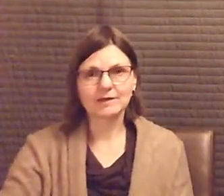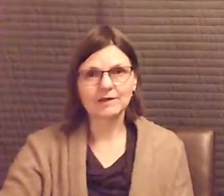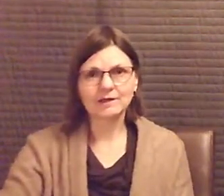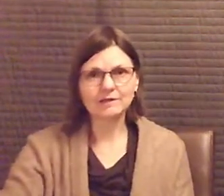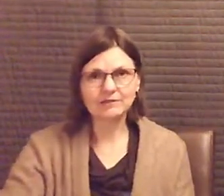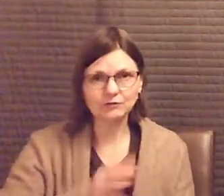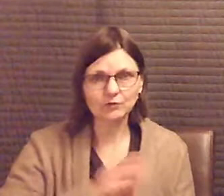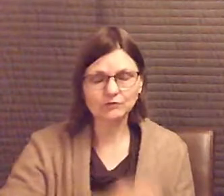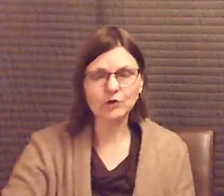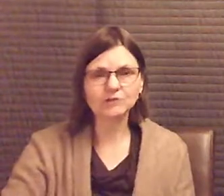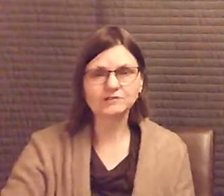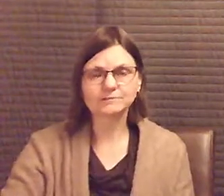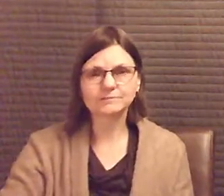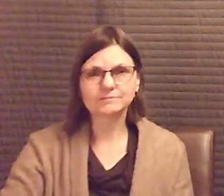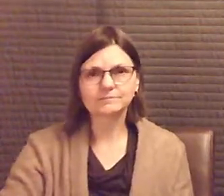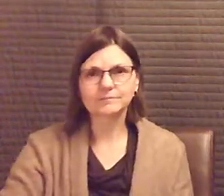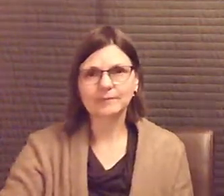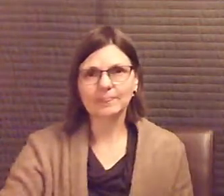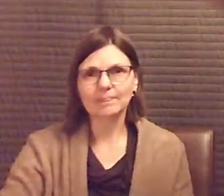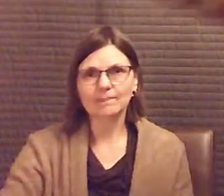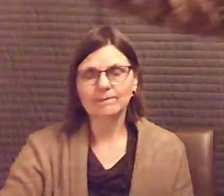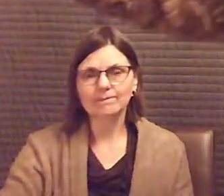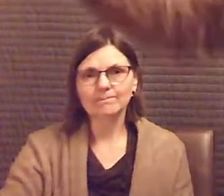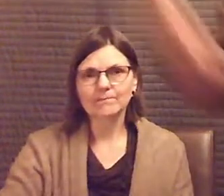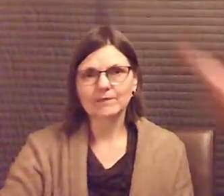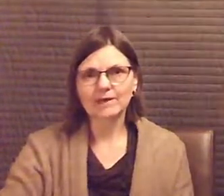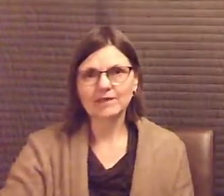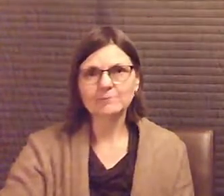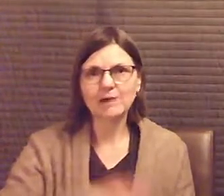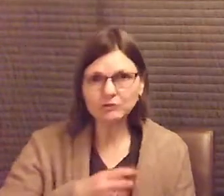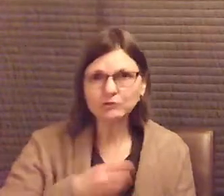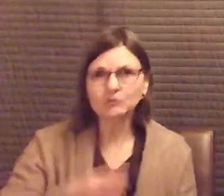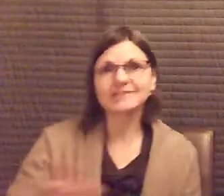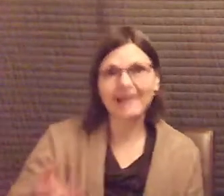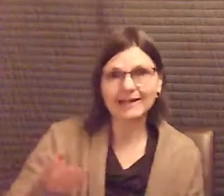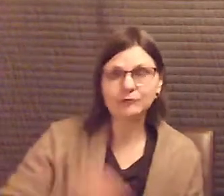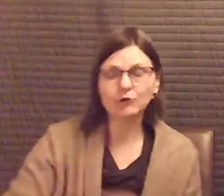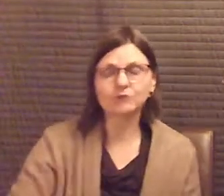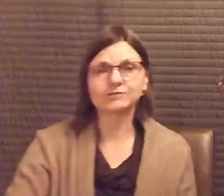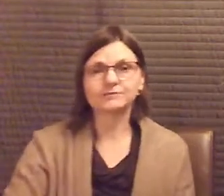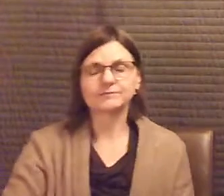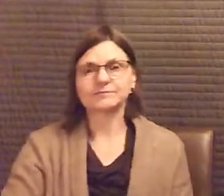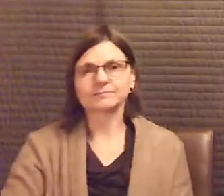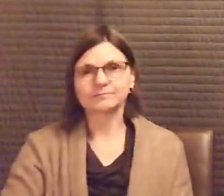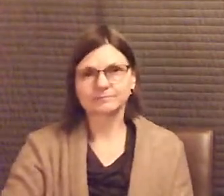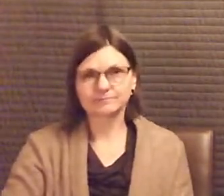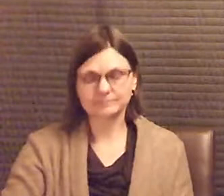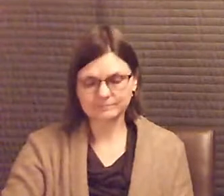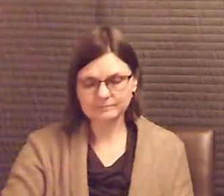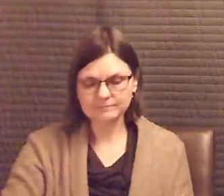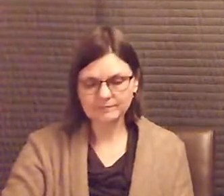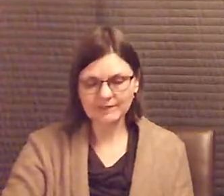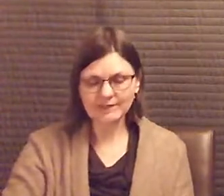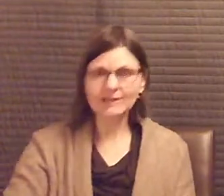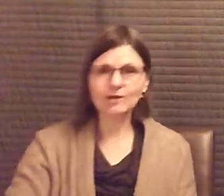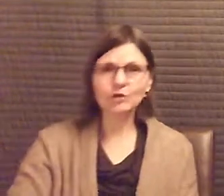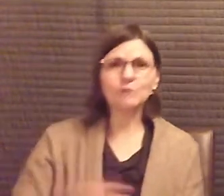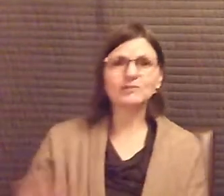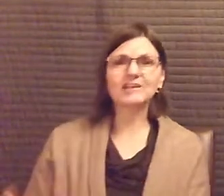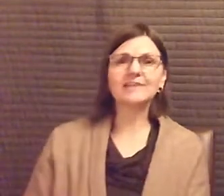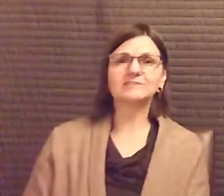en dat we ooit van god en de action soda en je beantwoordt de dader van god to be in jezus